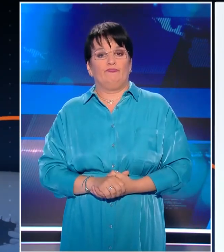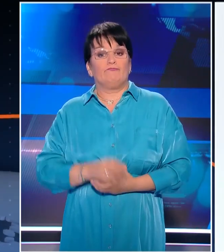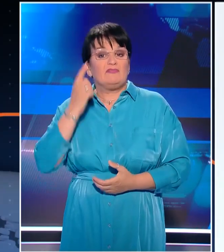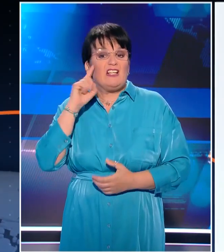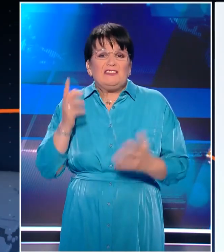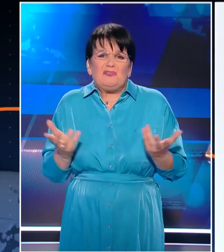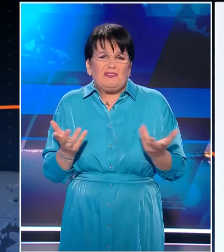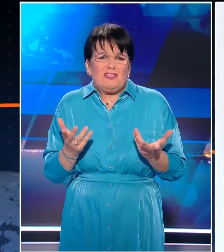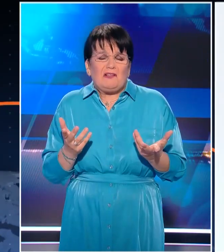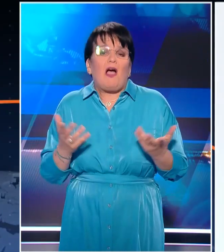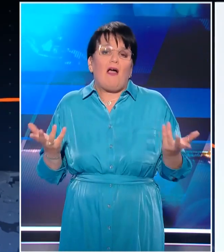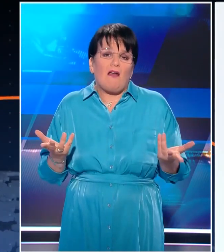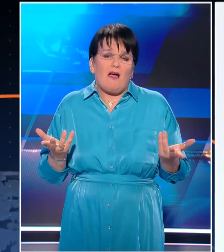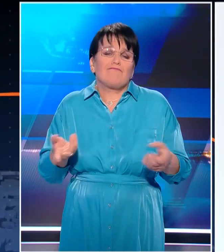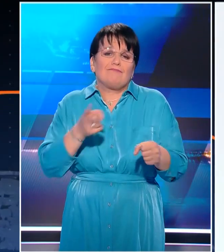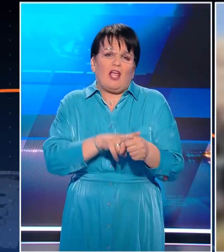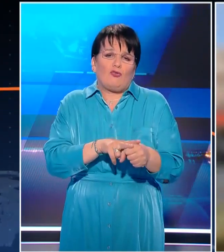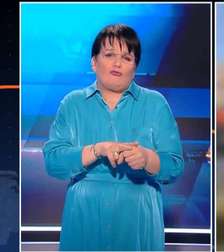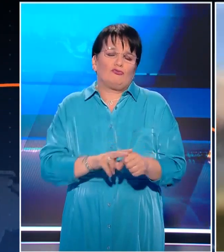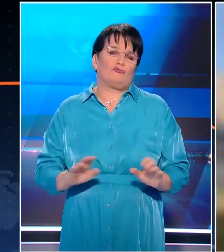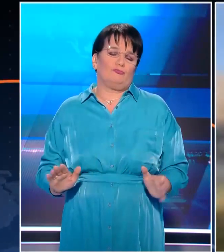C'est fini pour lui. Je sais pas qu'est-ce qu'il a fait.